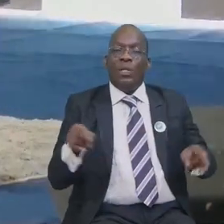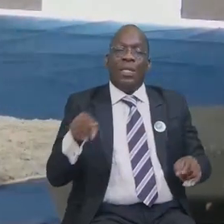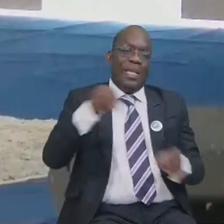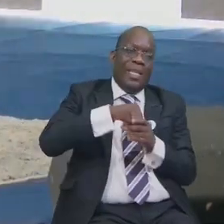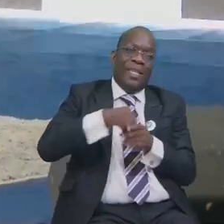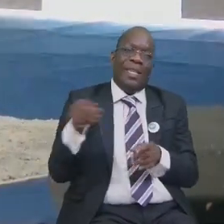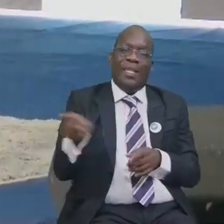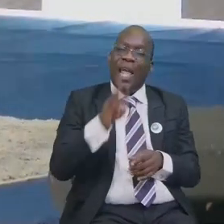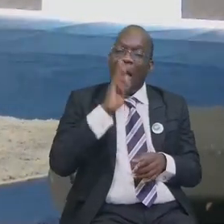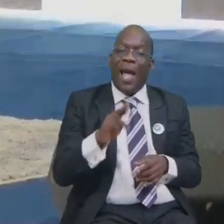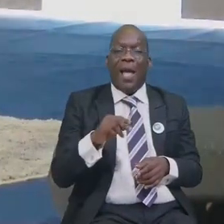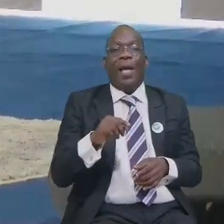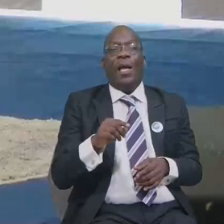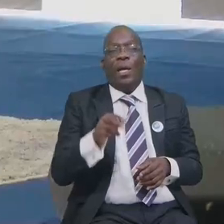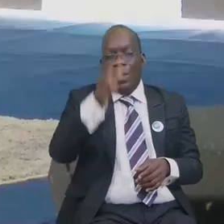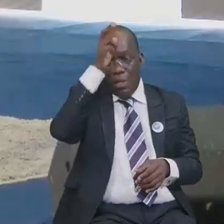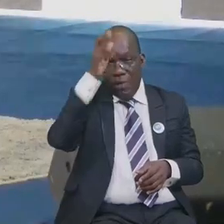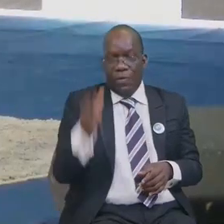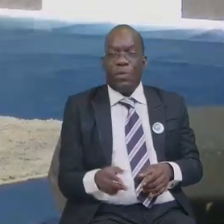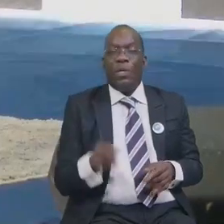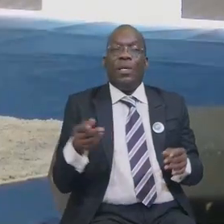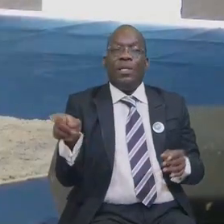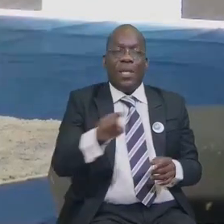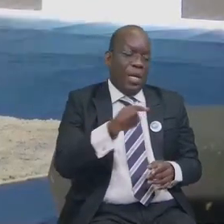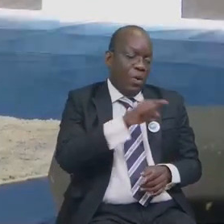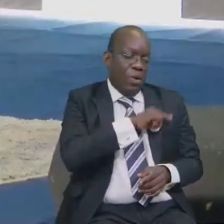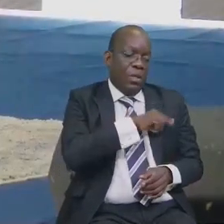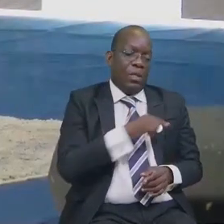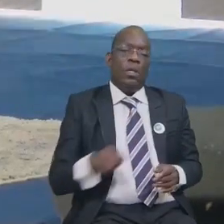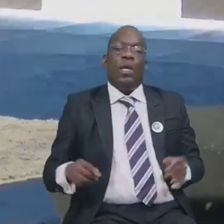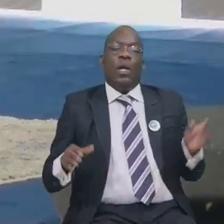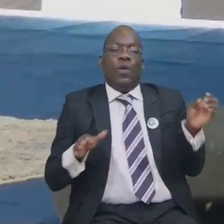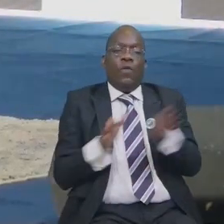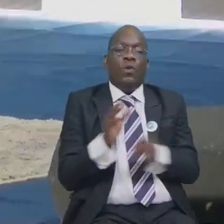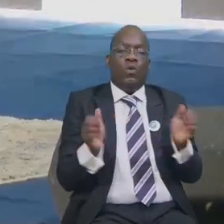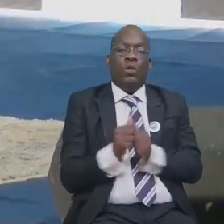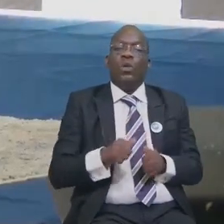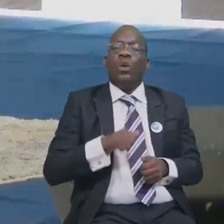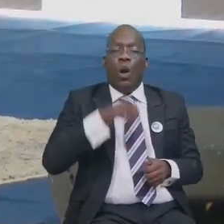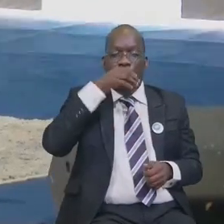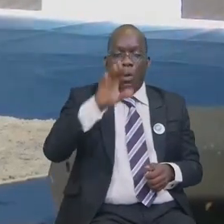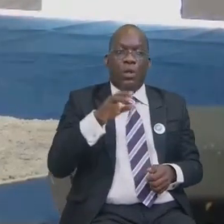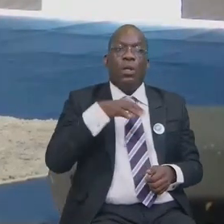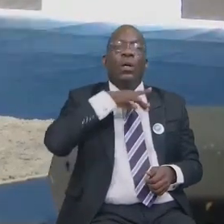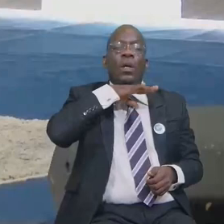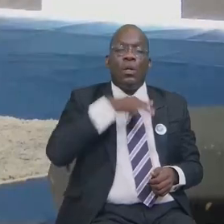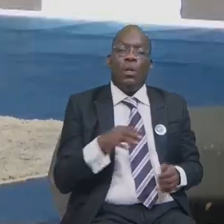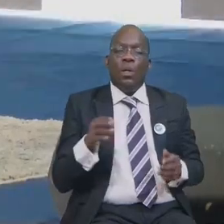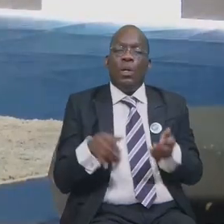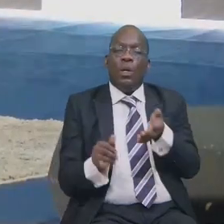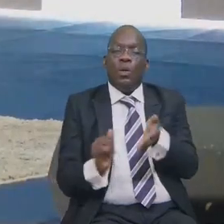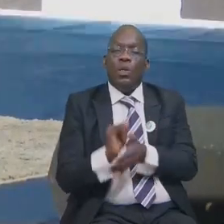démons. Leur conscience sont vraiment flétries. Et c'est des gens comme ça, c'est à eux